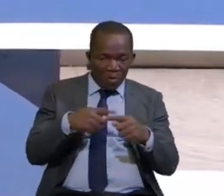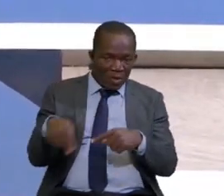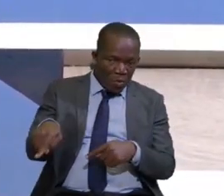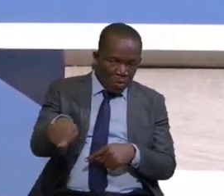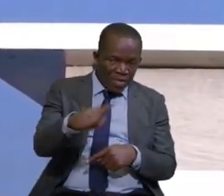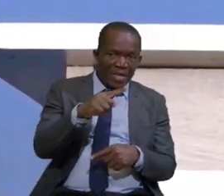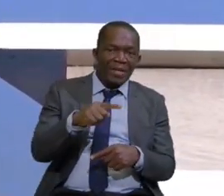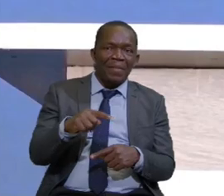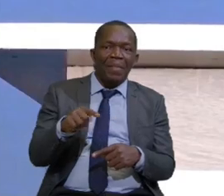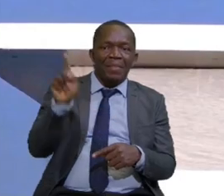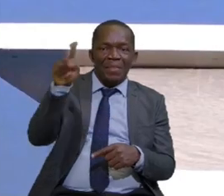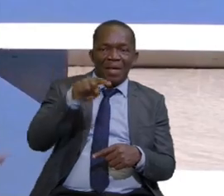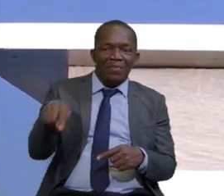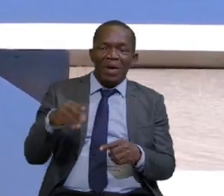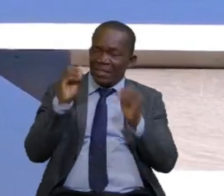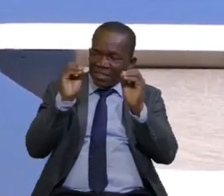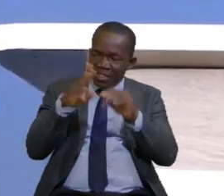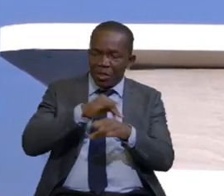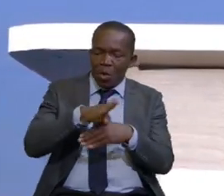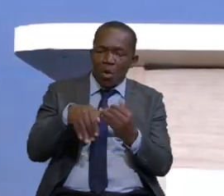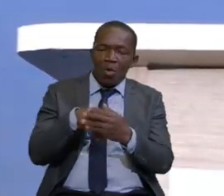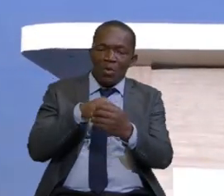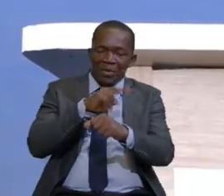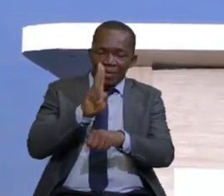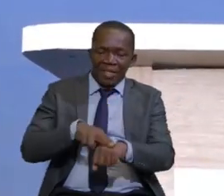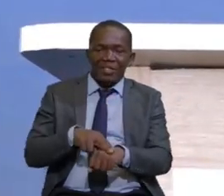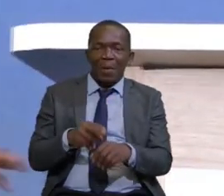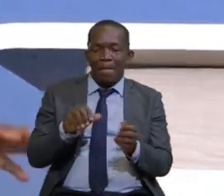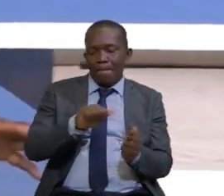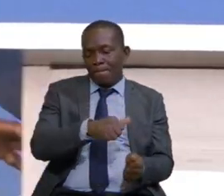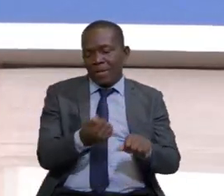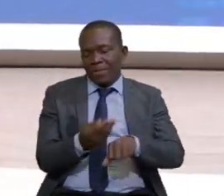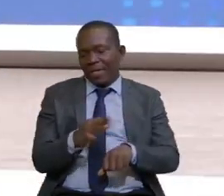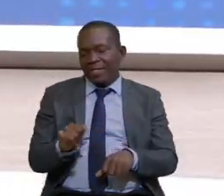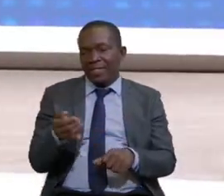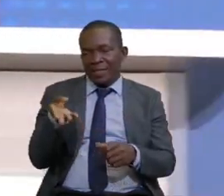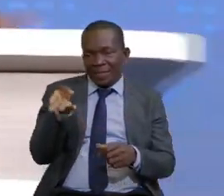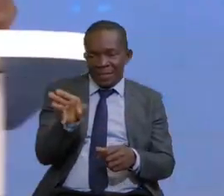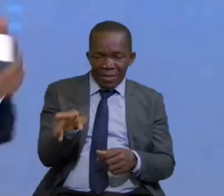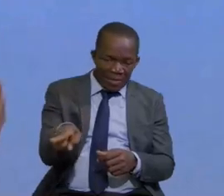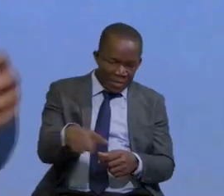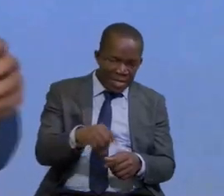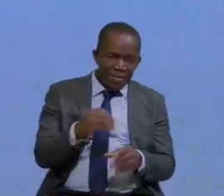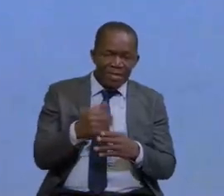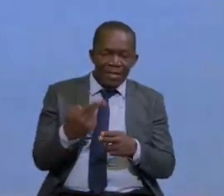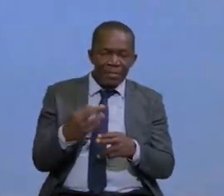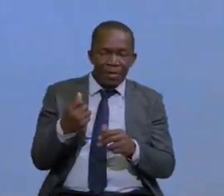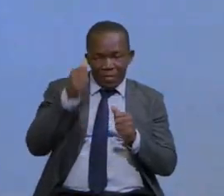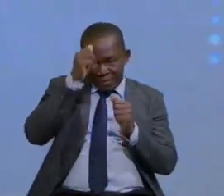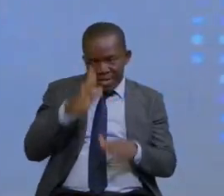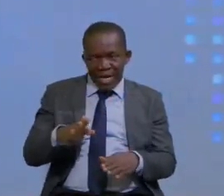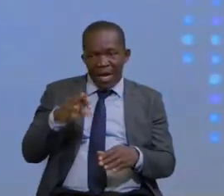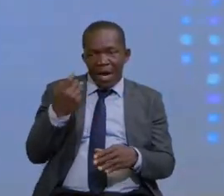nations des disciples, les baptisant au nom du Père, du Fils et du